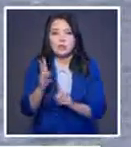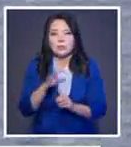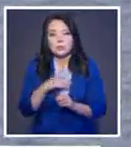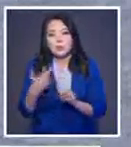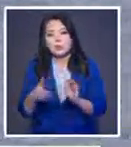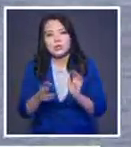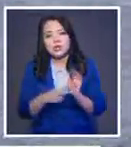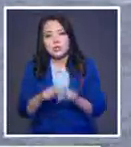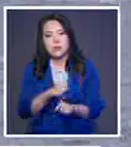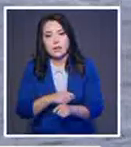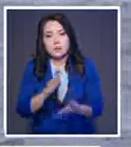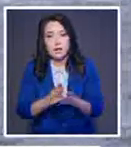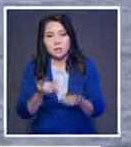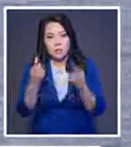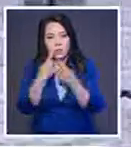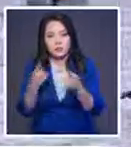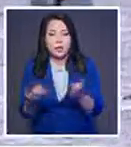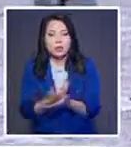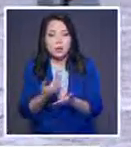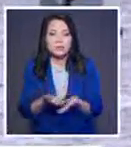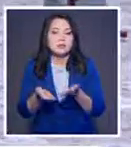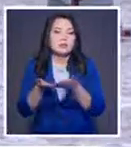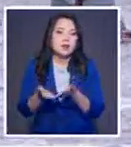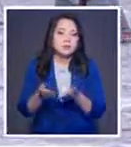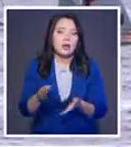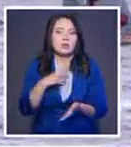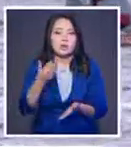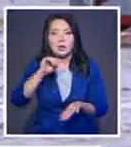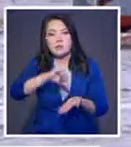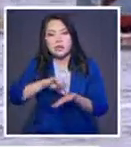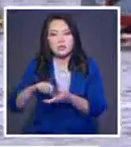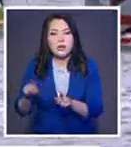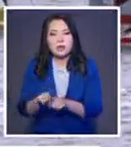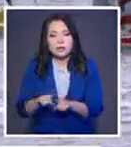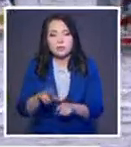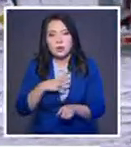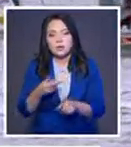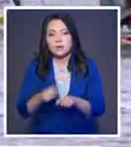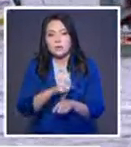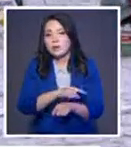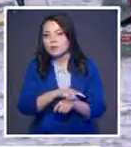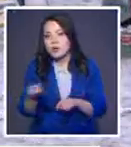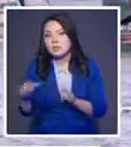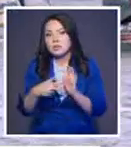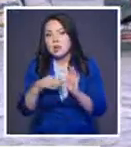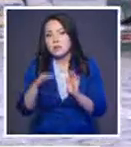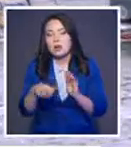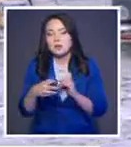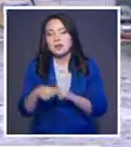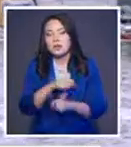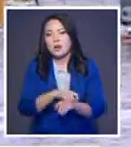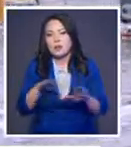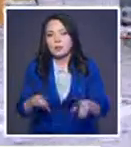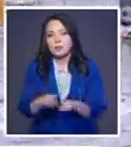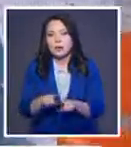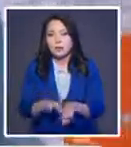бірінікі 37 метр. Болжамдарға қарағанда яхталар Атлант мұхитының бір шетінен екіншісіне жеткенше 8000-нан астам шақырым жолды